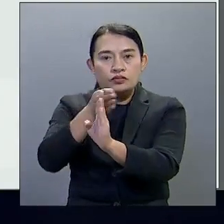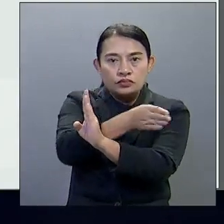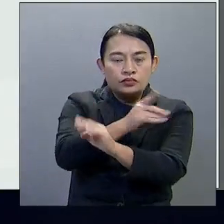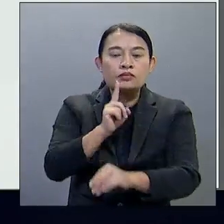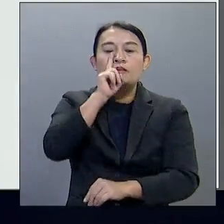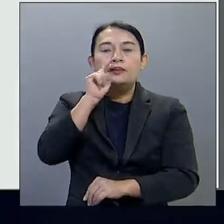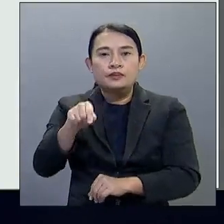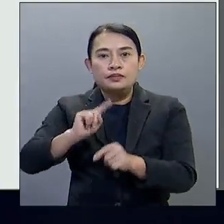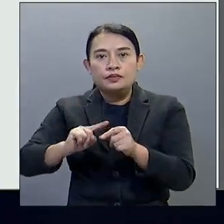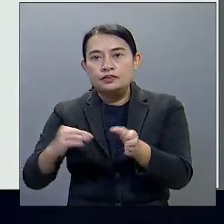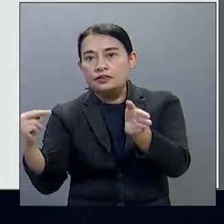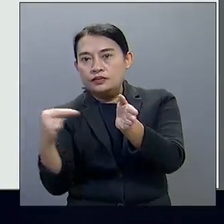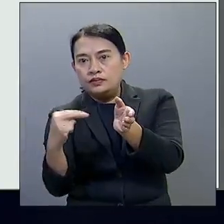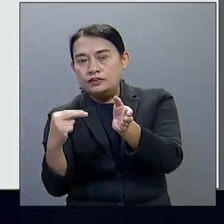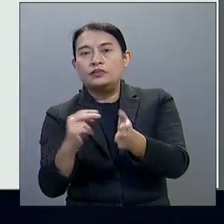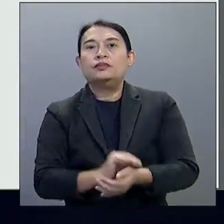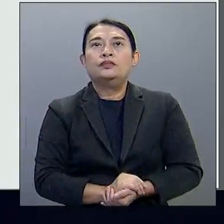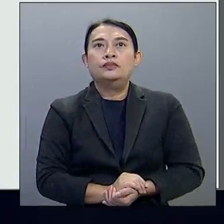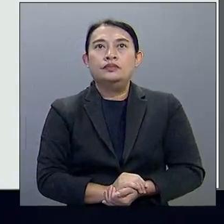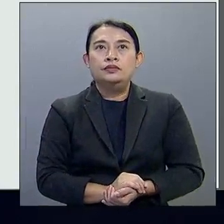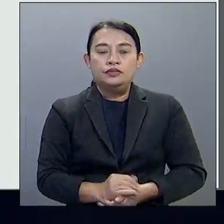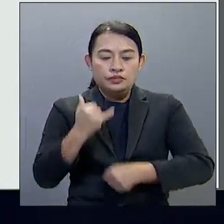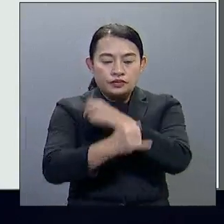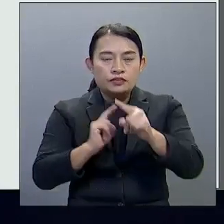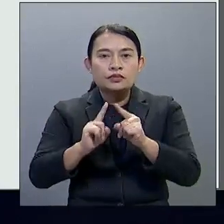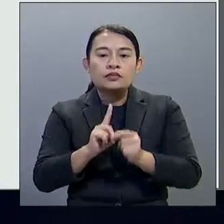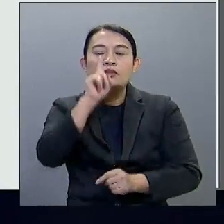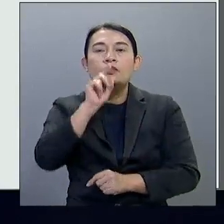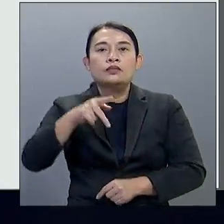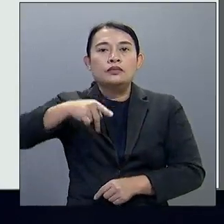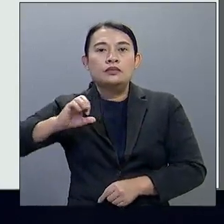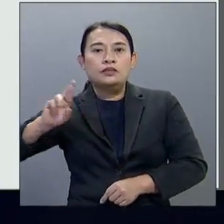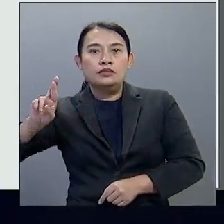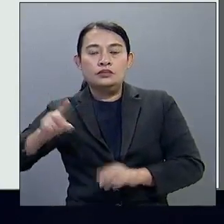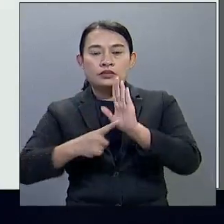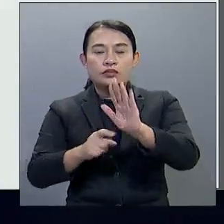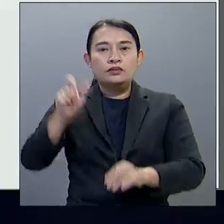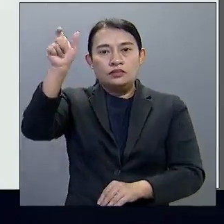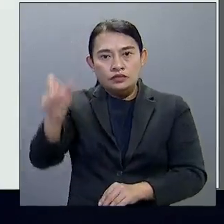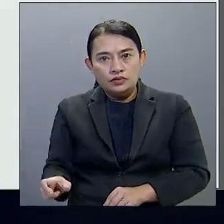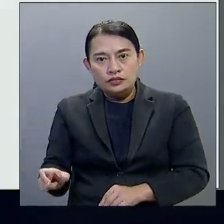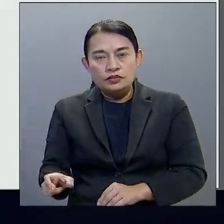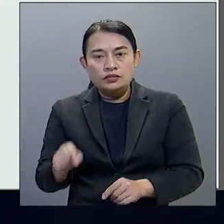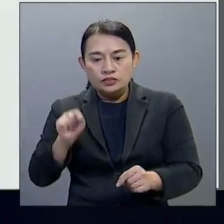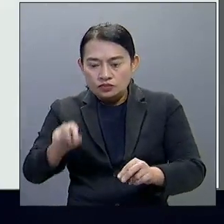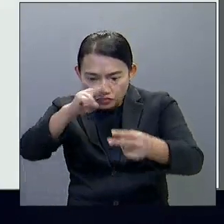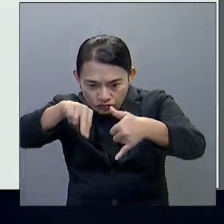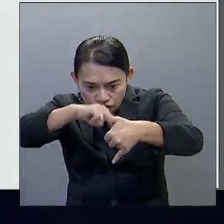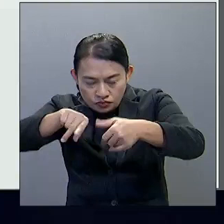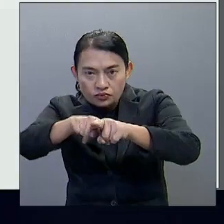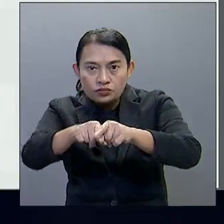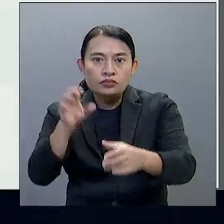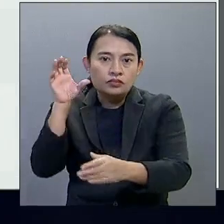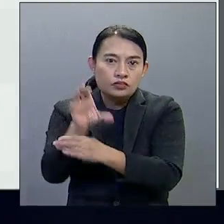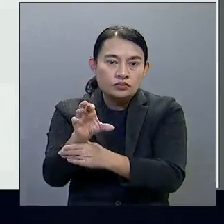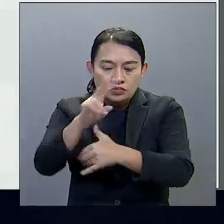แต่ว่าจะมีแค่ไม่กี่ประเทศค่ะที่เขาจะสุ่มตรวจ PCR อย่างเช่นฝรั่งเศสเขาจะสุ่มบ้างเหมือนกันแต่ที่จะบังคับตรวจ